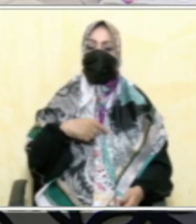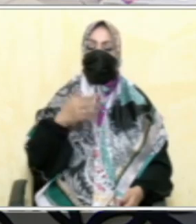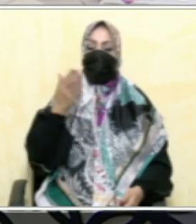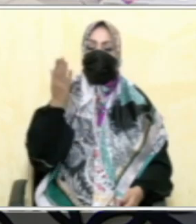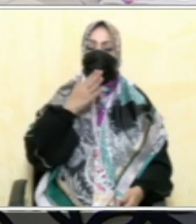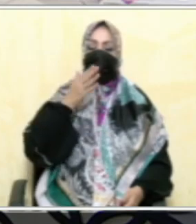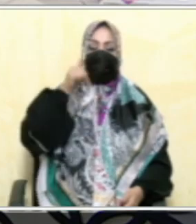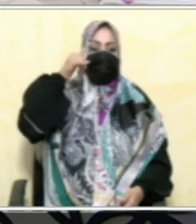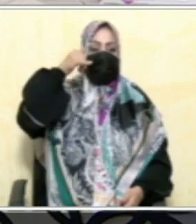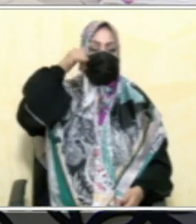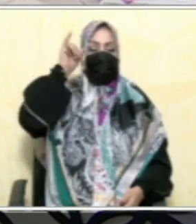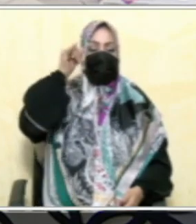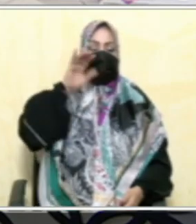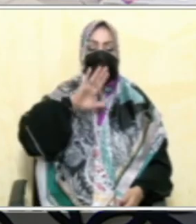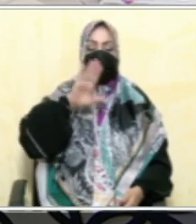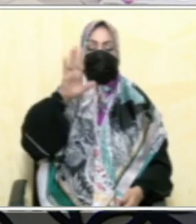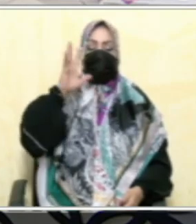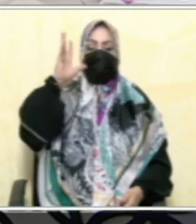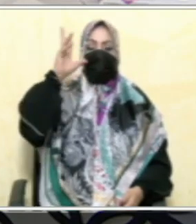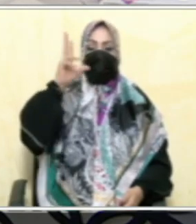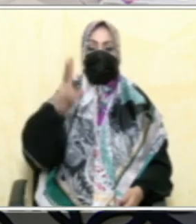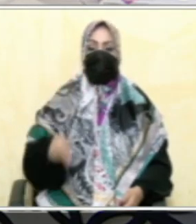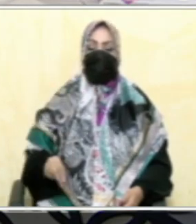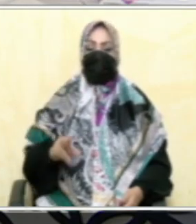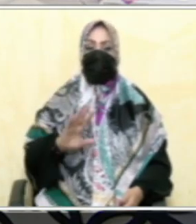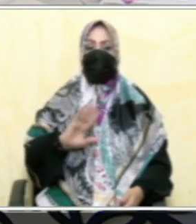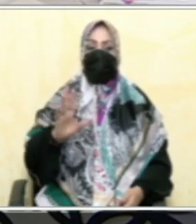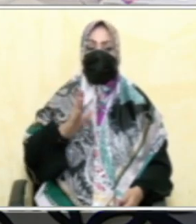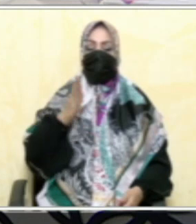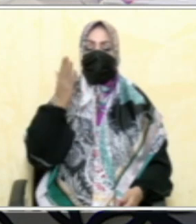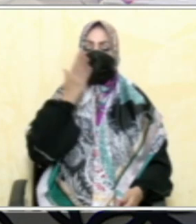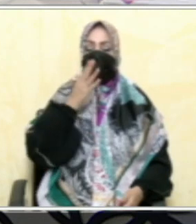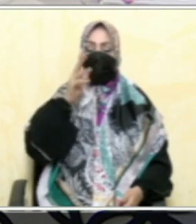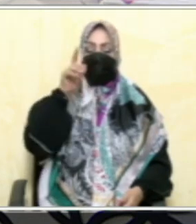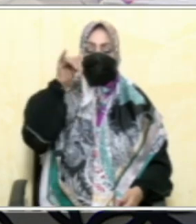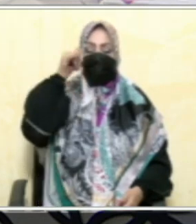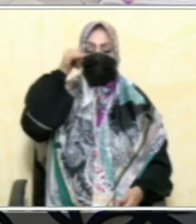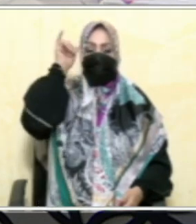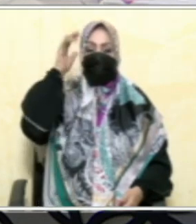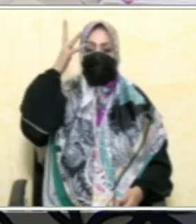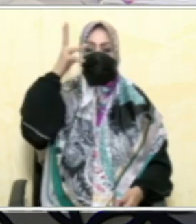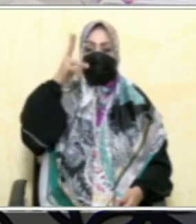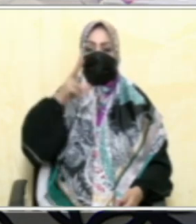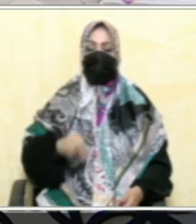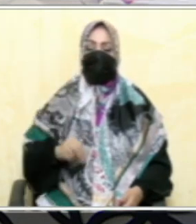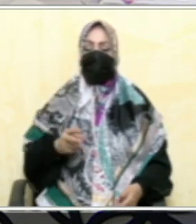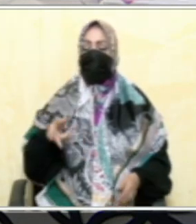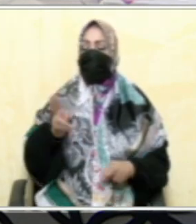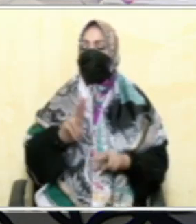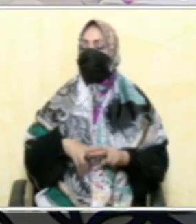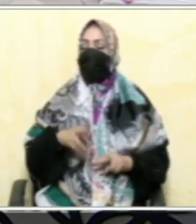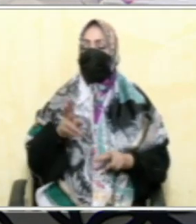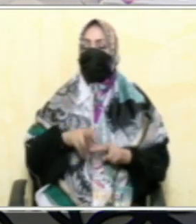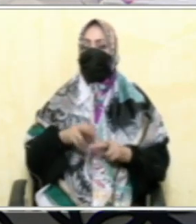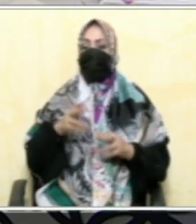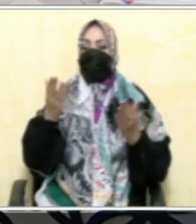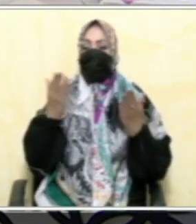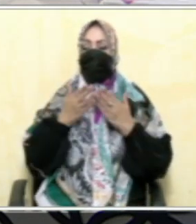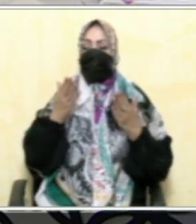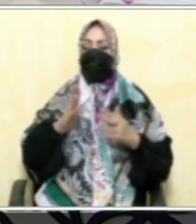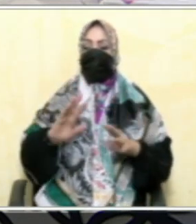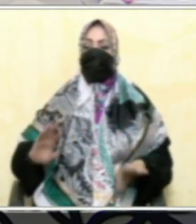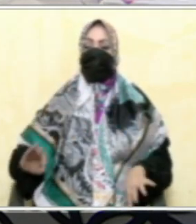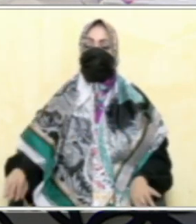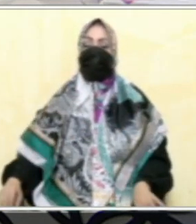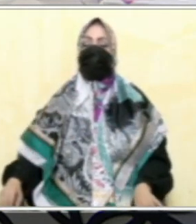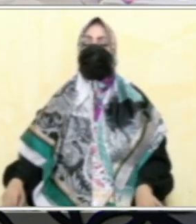بها ومرتاحة حق ما قريتها. يعني هل أنت قلت ذلك نذرا؟ قلت يعني